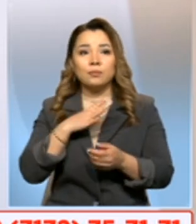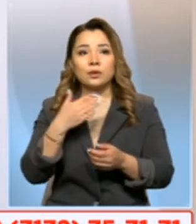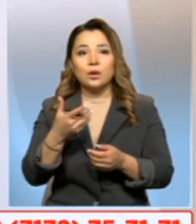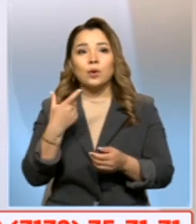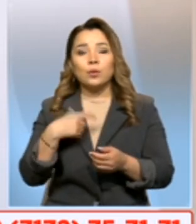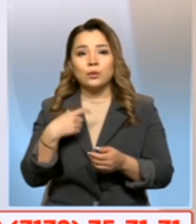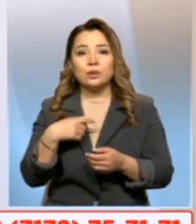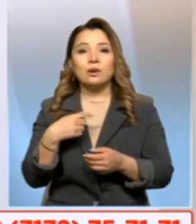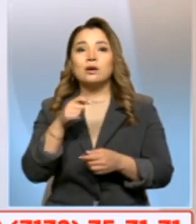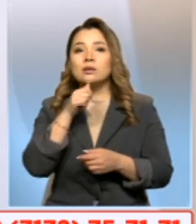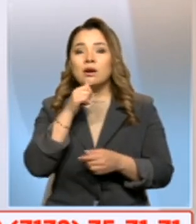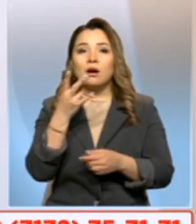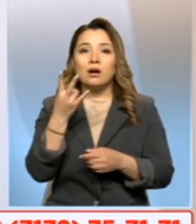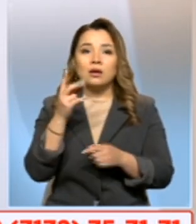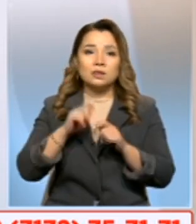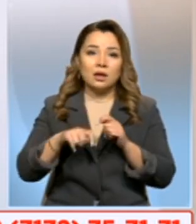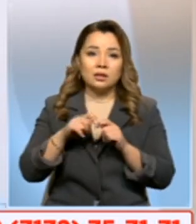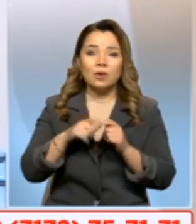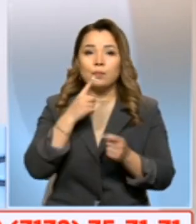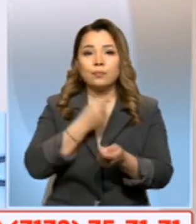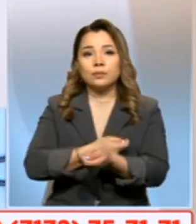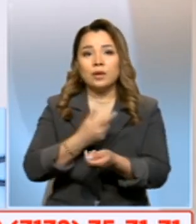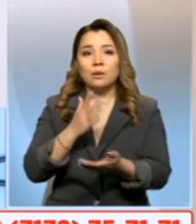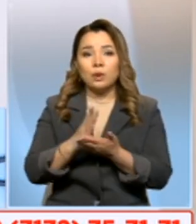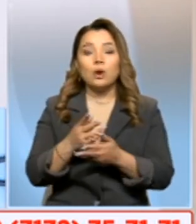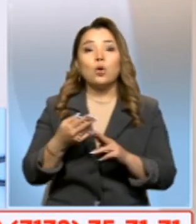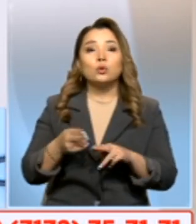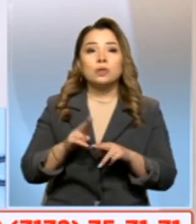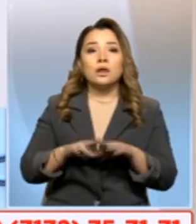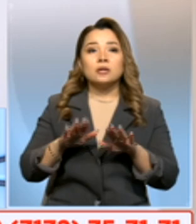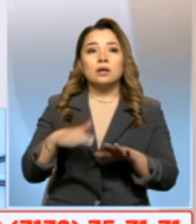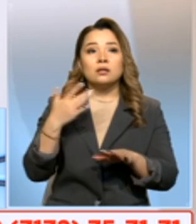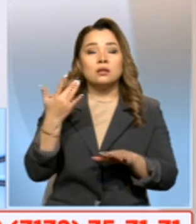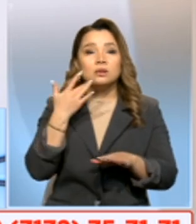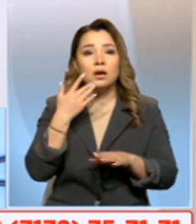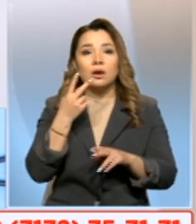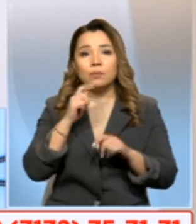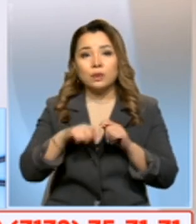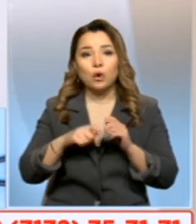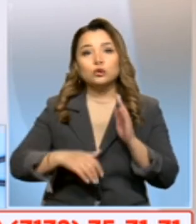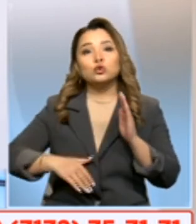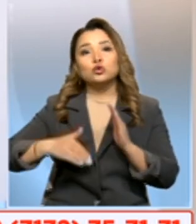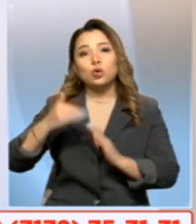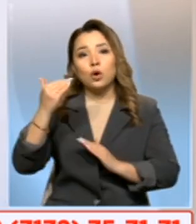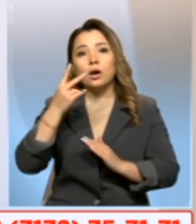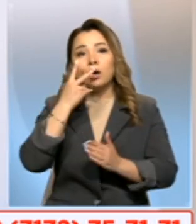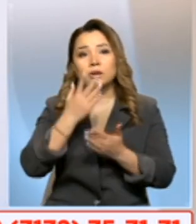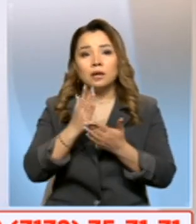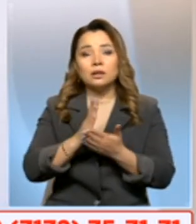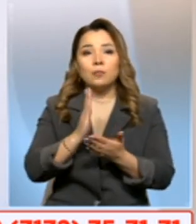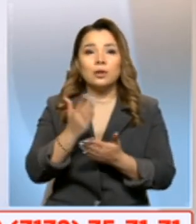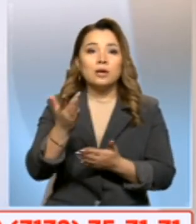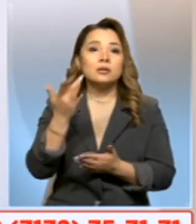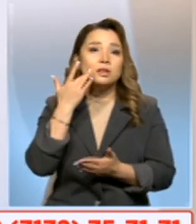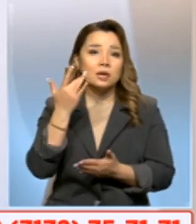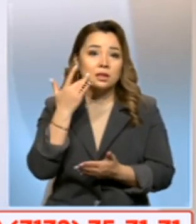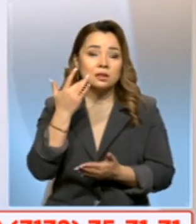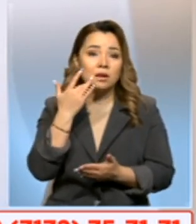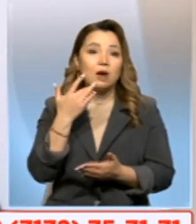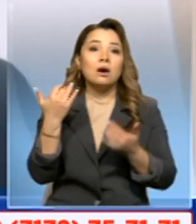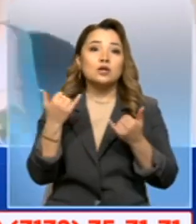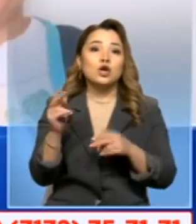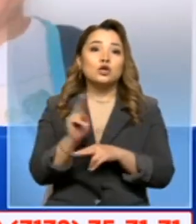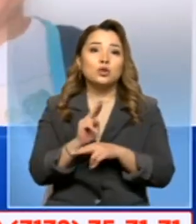Өзім үшін анализдер тапсырып отыратынмын. Бірақ сол жерде көрем, мысалға жоғары бұл көрсеткіш көрсетіп тұрады.